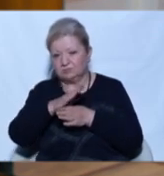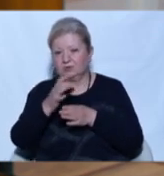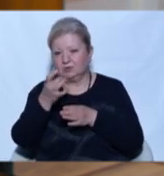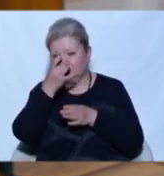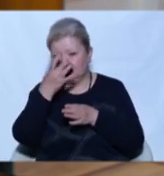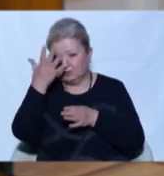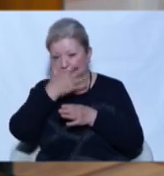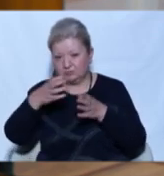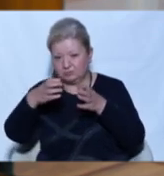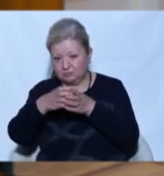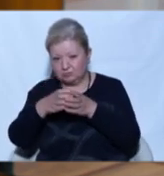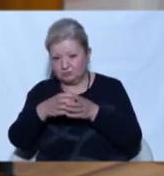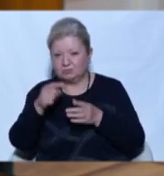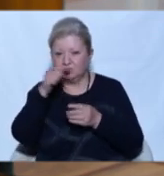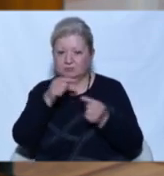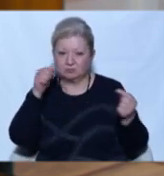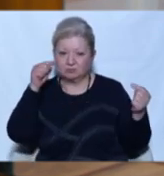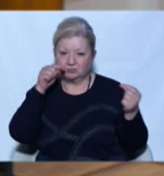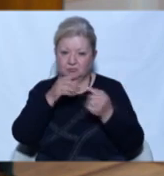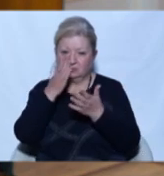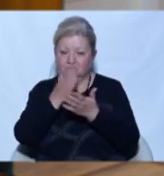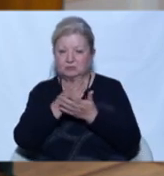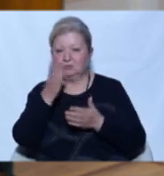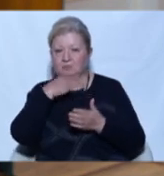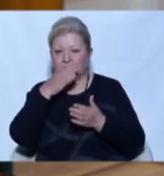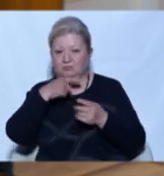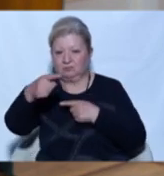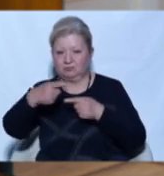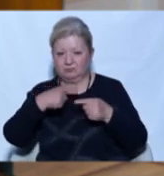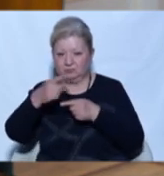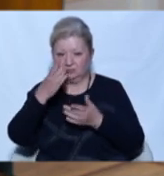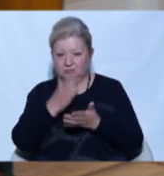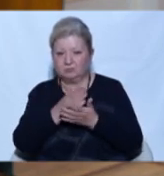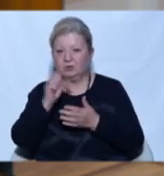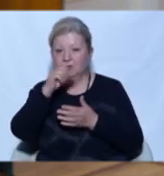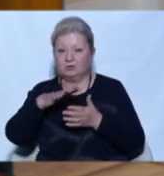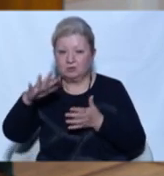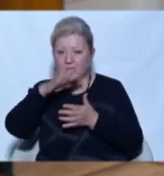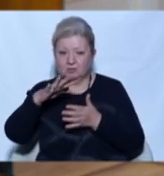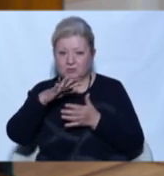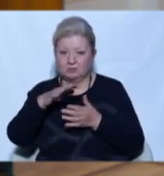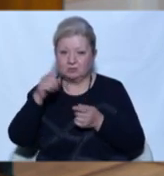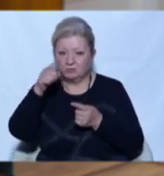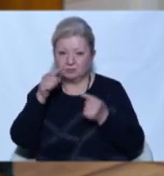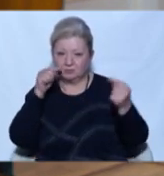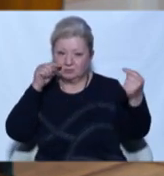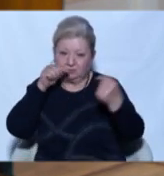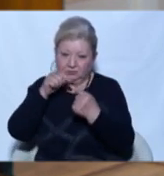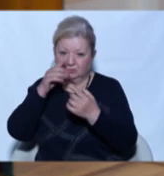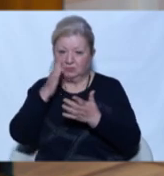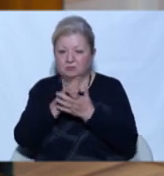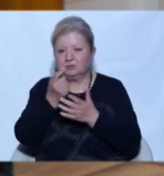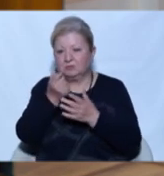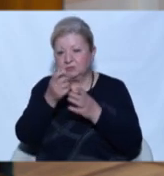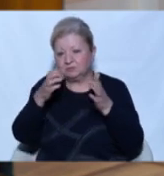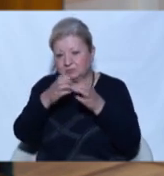აფრიკის კონტინენტს მის მოპირდაპირე წყალი ესაზღვრება. აზიის კონტინენტს მის მოპირდაპირე მცირე